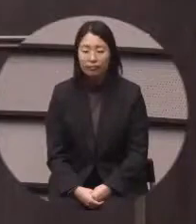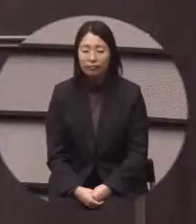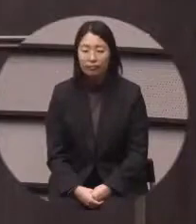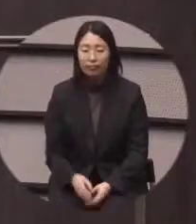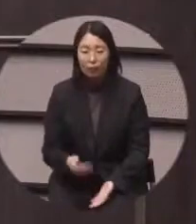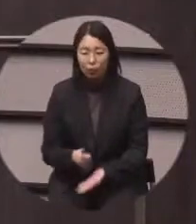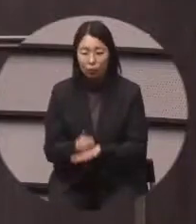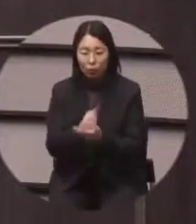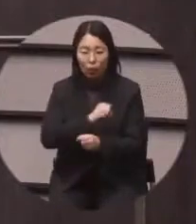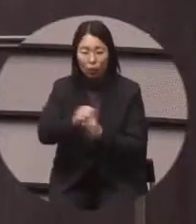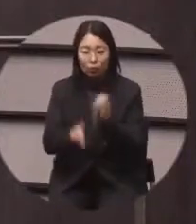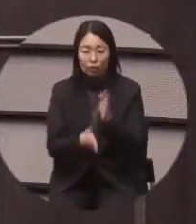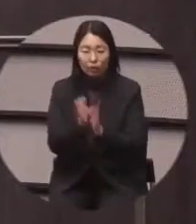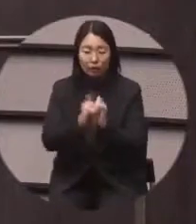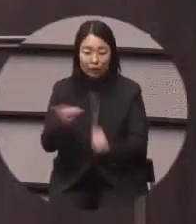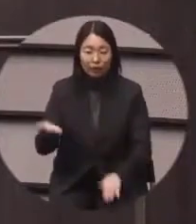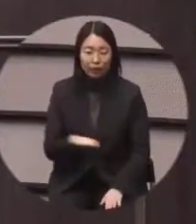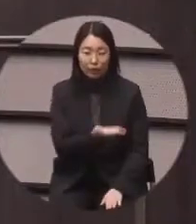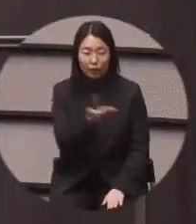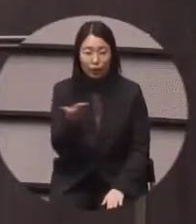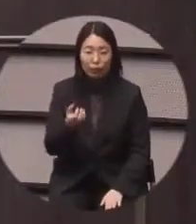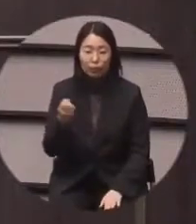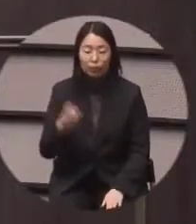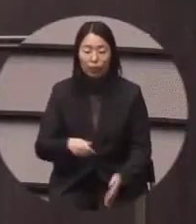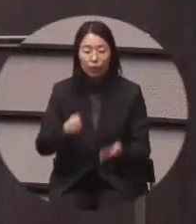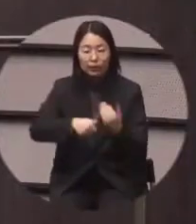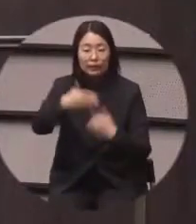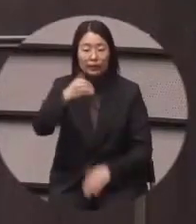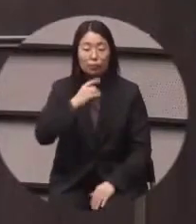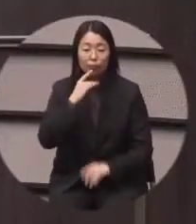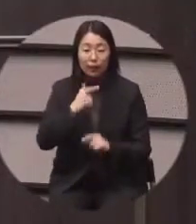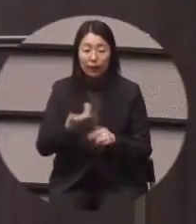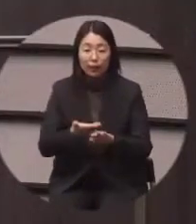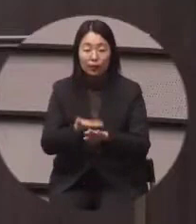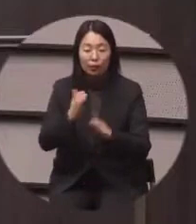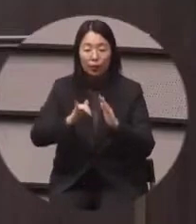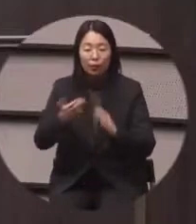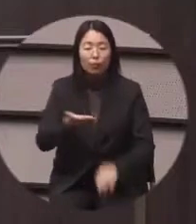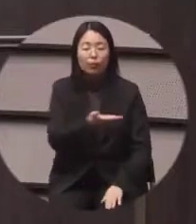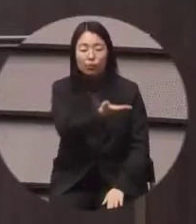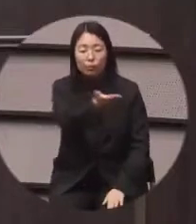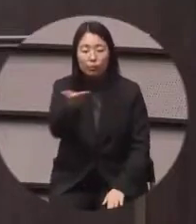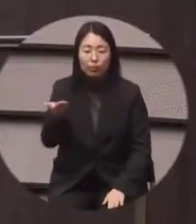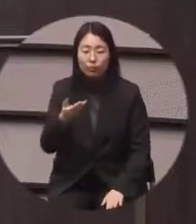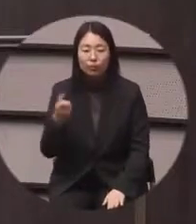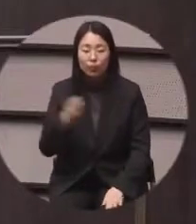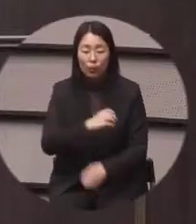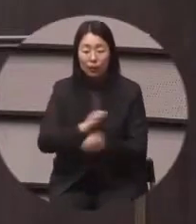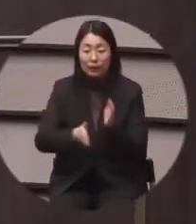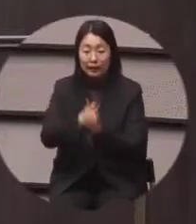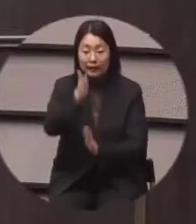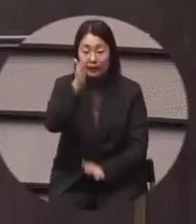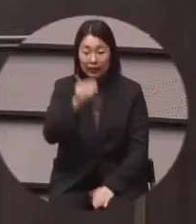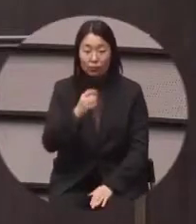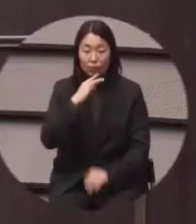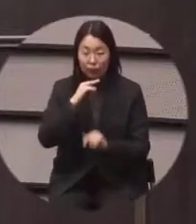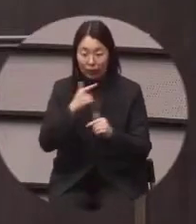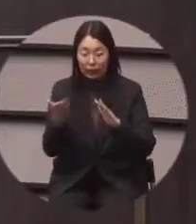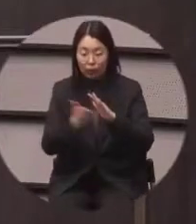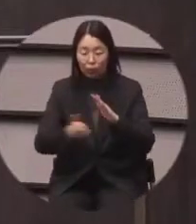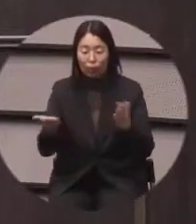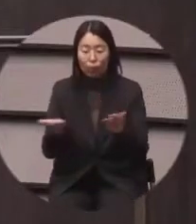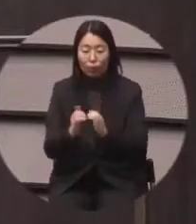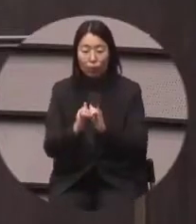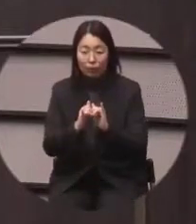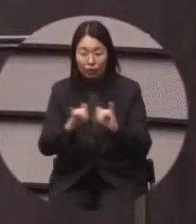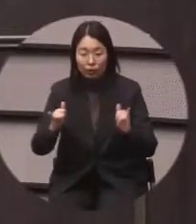존경하는 광주 시민 여러분, 주임로 의장님을 비롯한 선배 동료 의원 여러분, 그리고 방세환 시장님을 비롯한